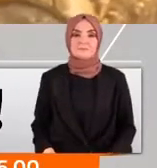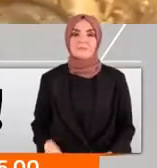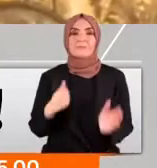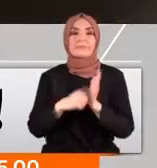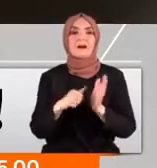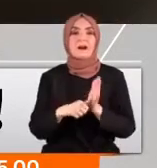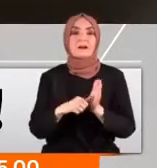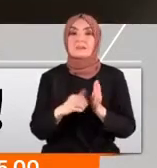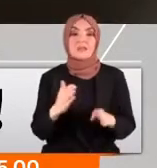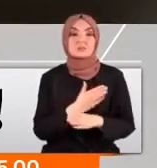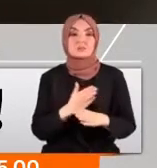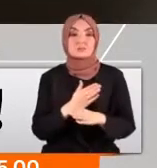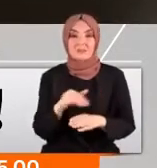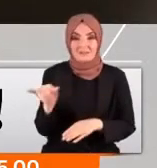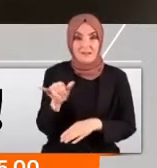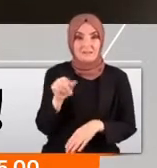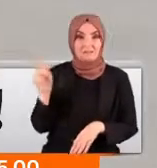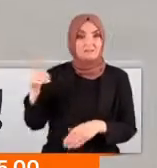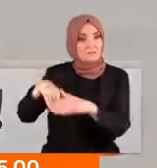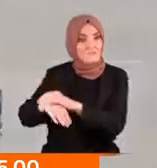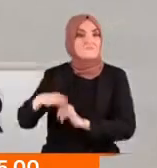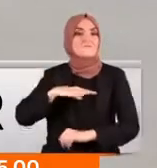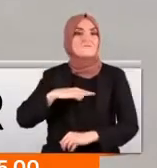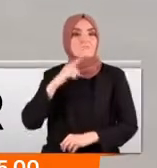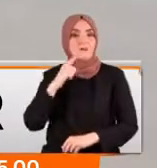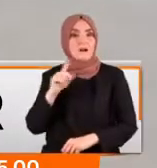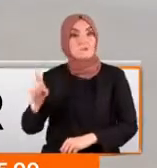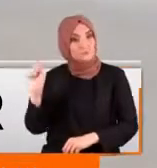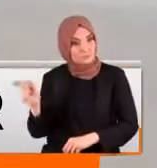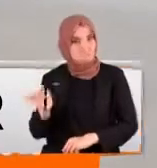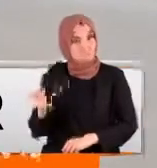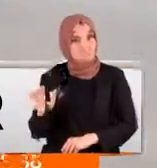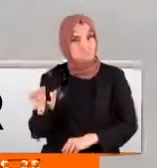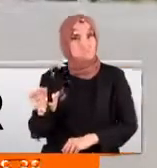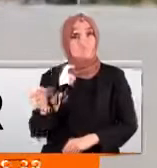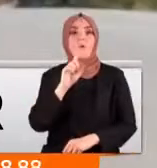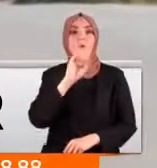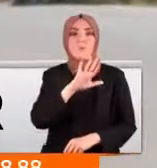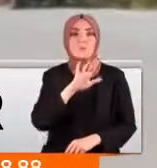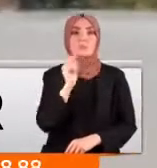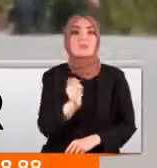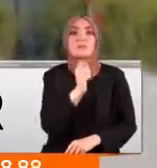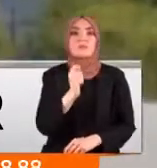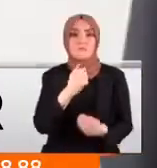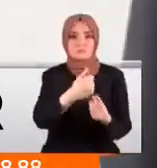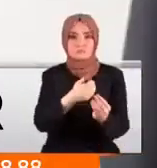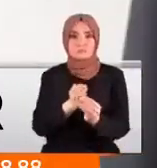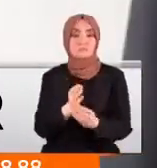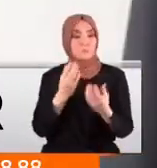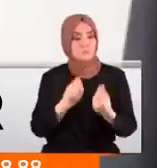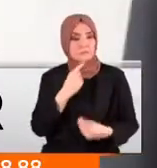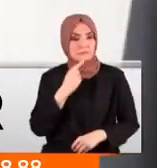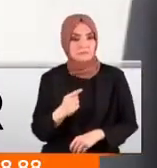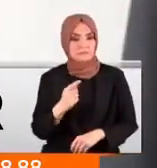15'er trilyon bölüşeceğiz dedi. Mehmet Duvar zengin olma hayaliyle dolandırıcılar ne istediyse yaptı. Yol